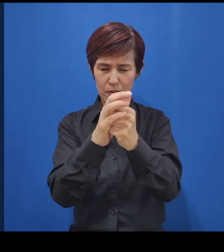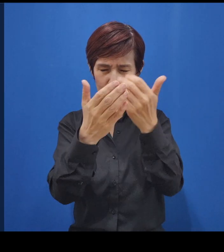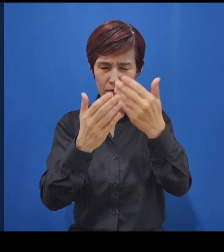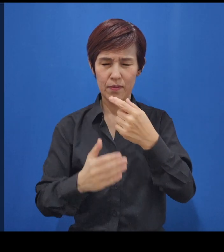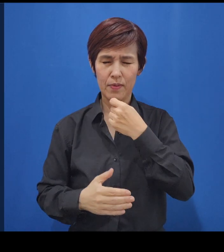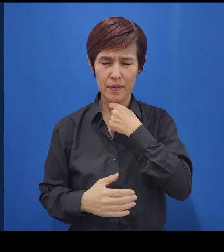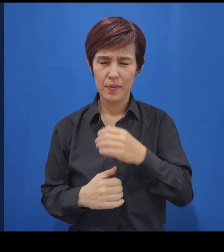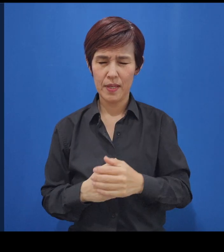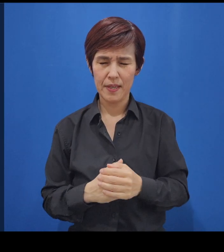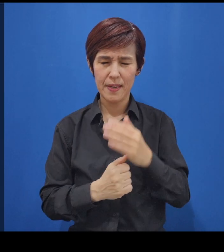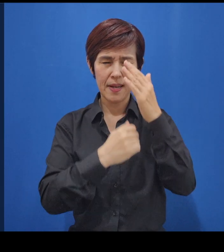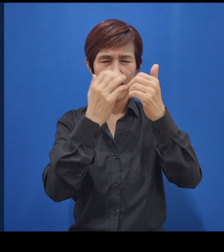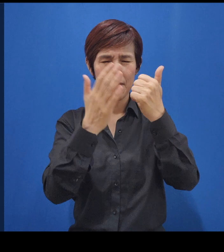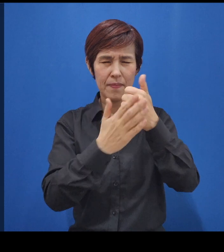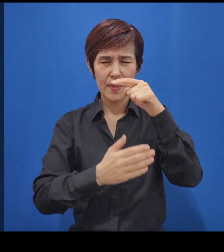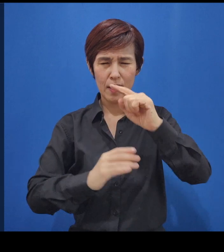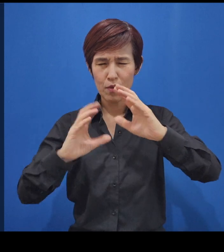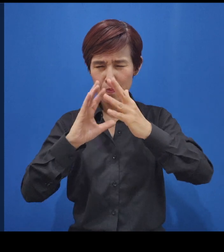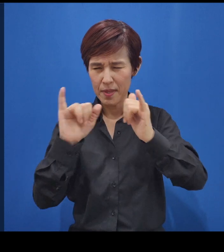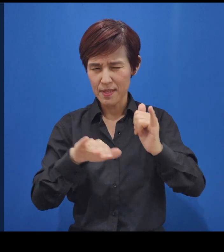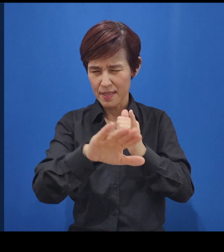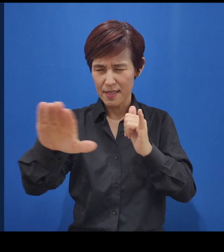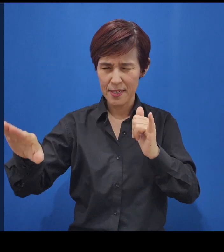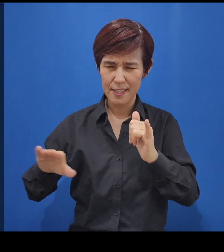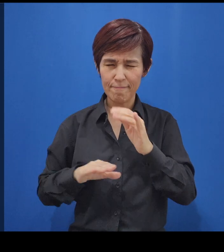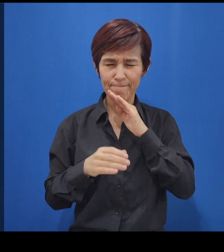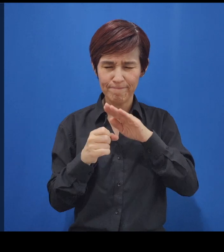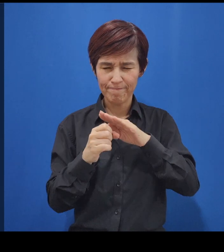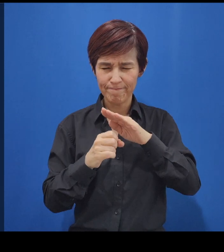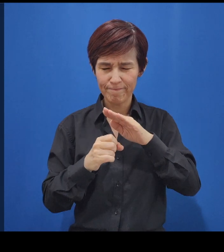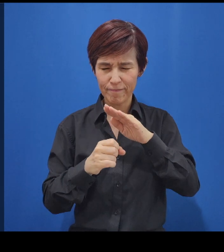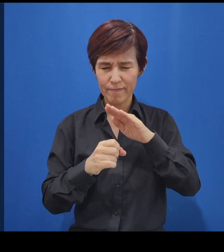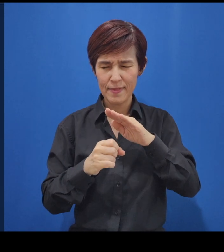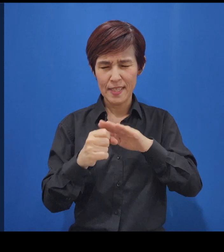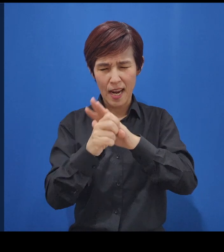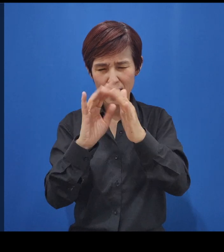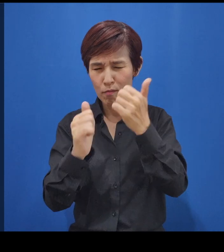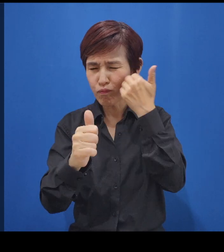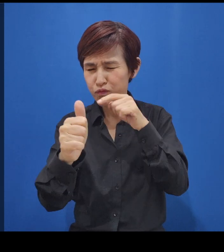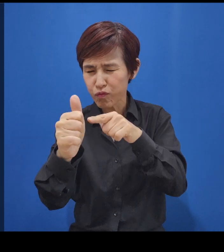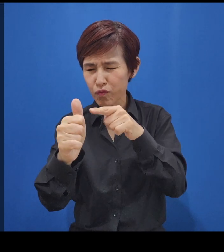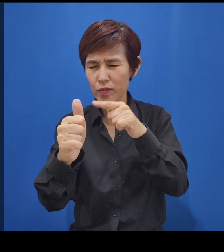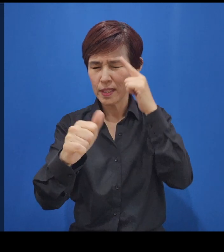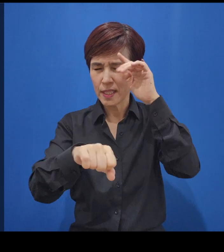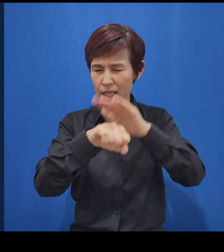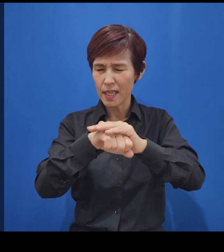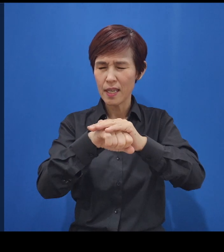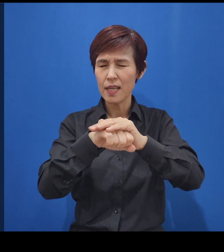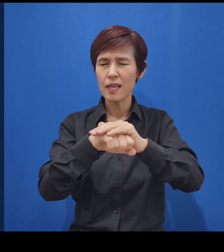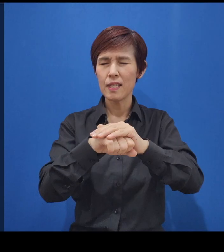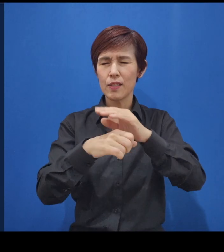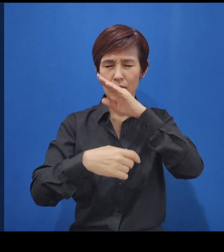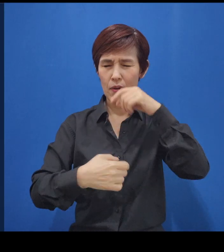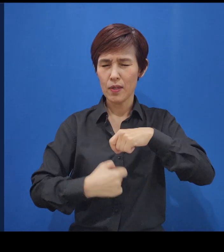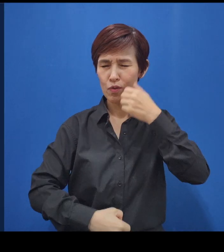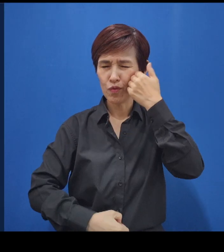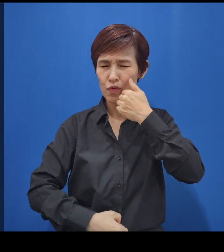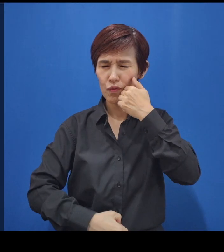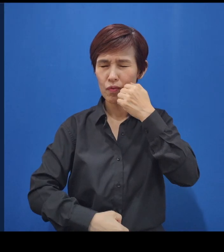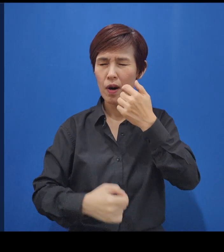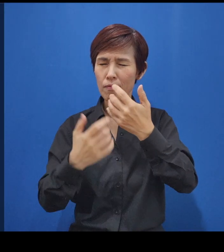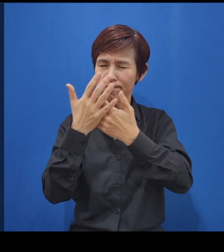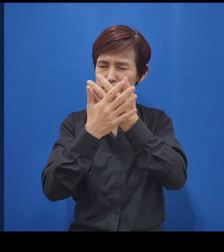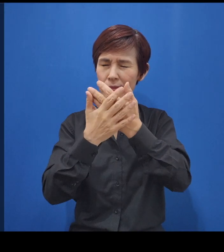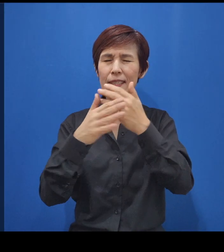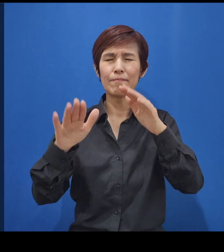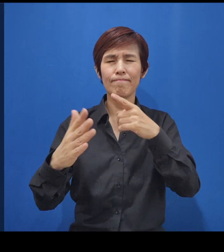세우시기를 원합니다. 하나님, 이 땅의 국민들을 진실로 사랑하는 분은 누구이며 누가 지혜롭고 누가 정의로운 분인지 알